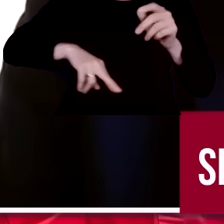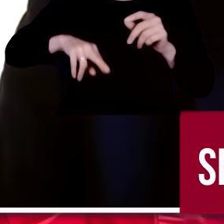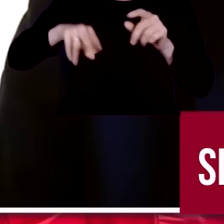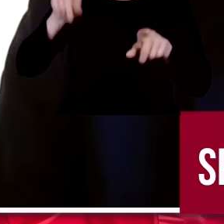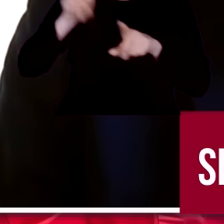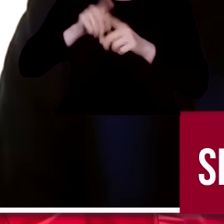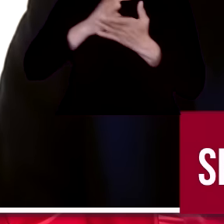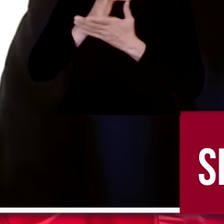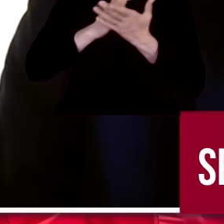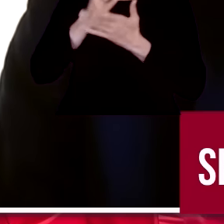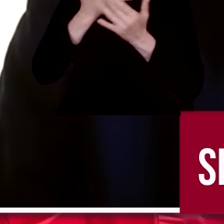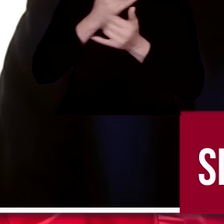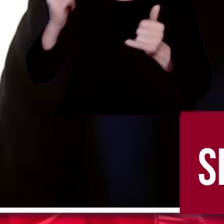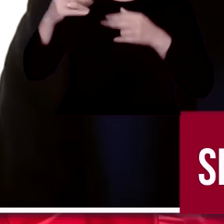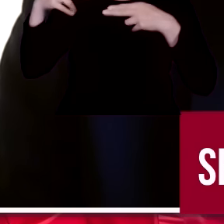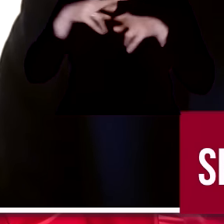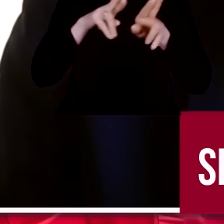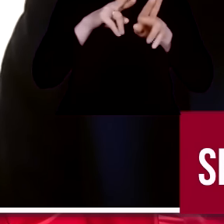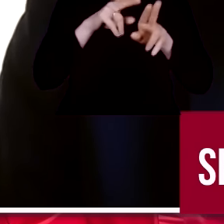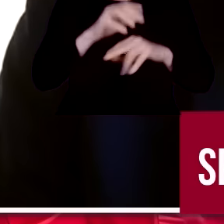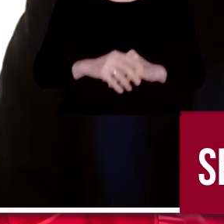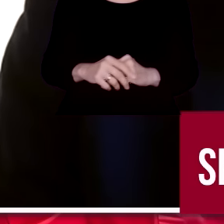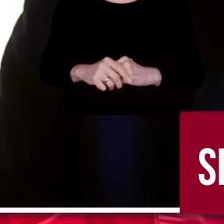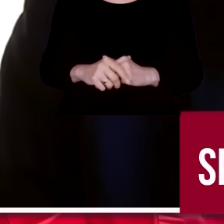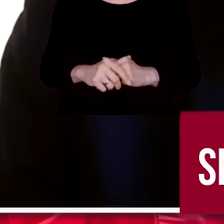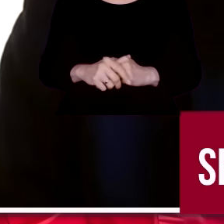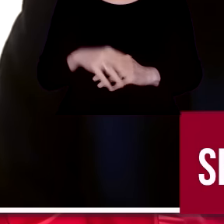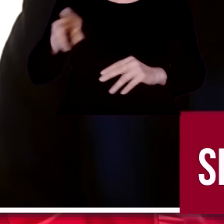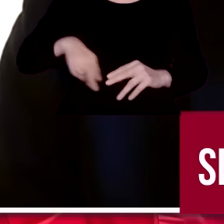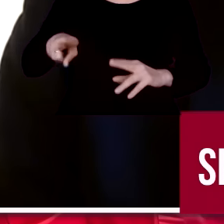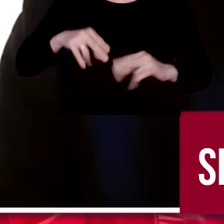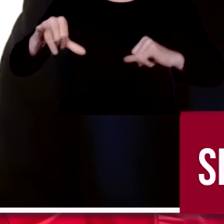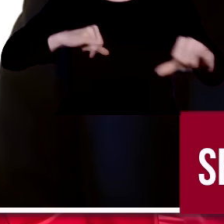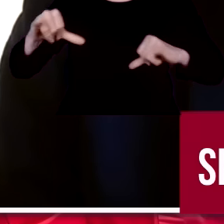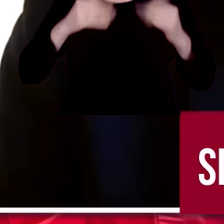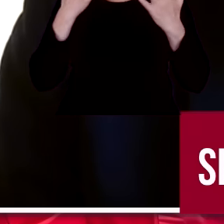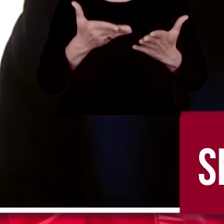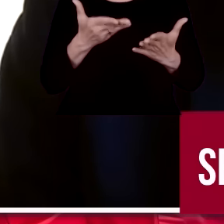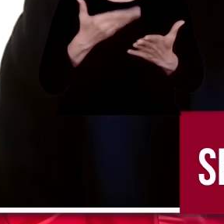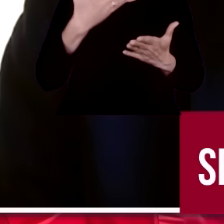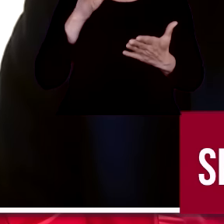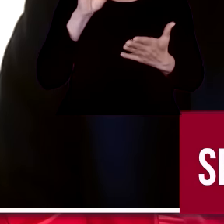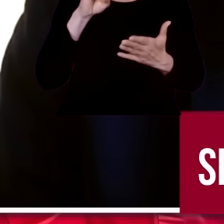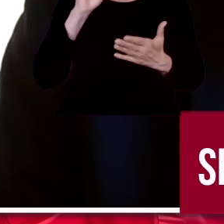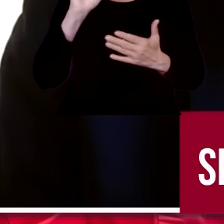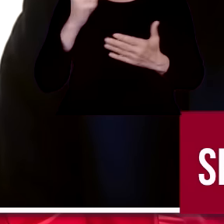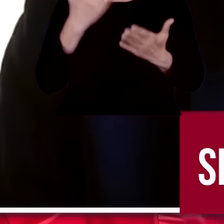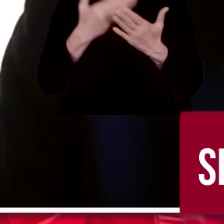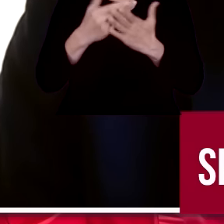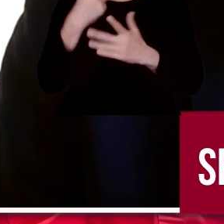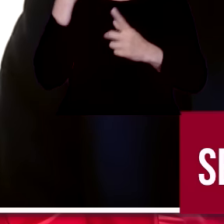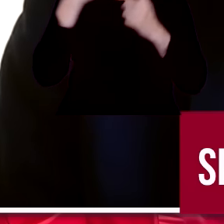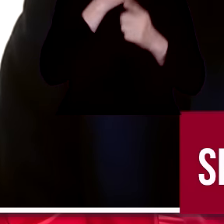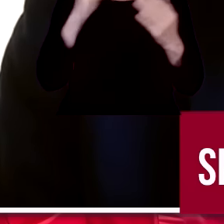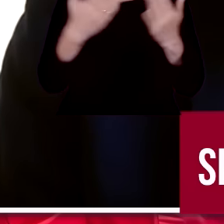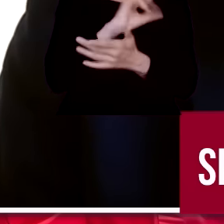służby Boo podlegały wcześniej minister No i ja podejrzewam że właśnie do Ministerstwa władzy do nowego szefa